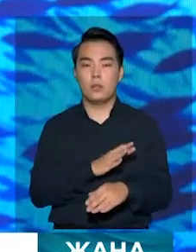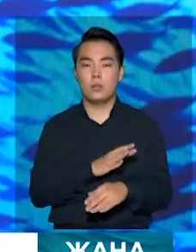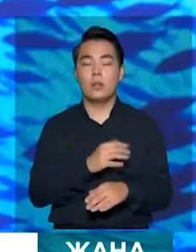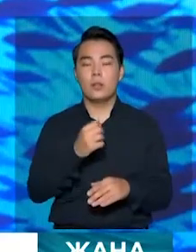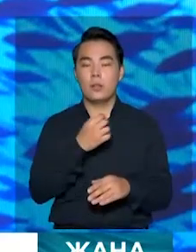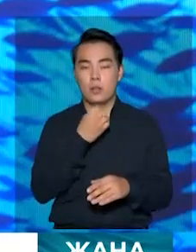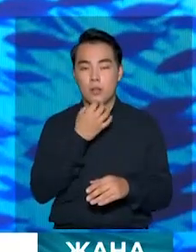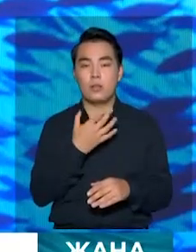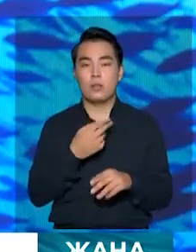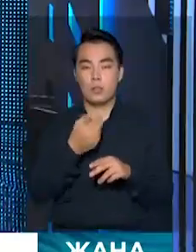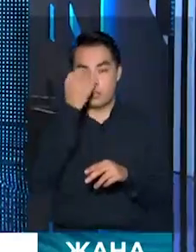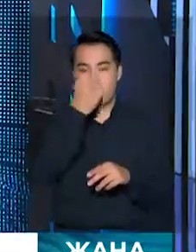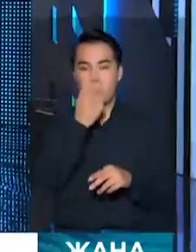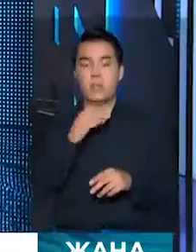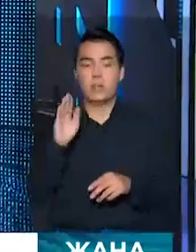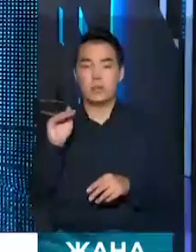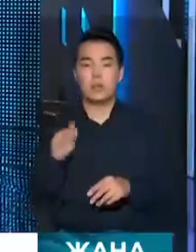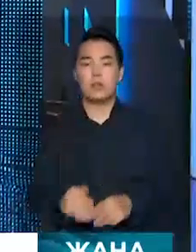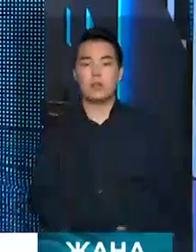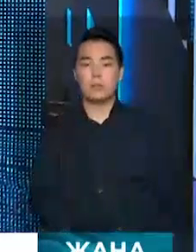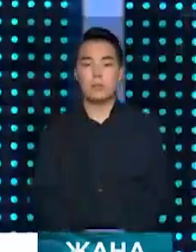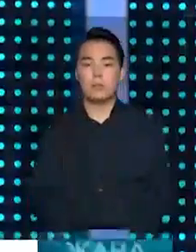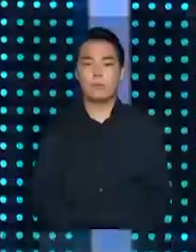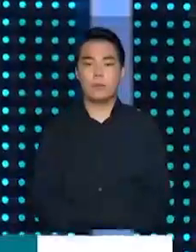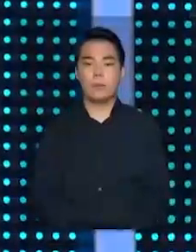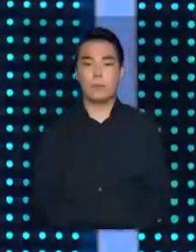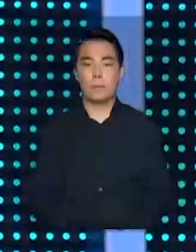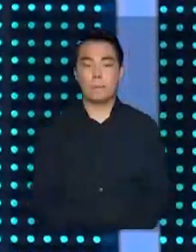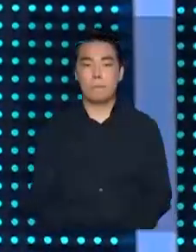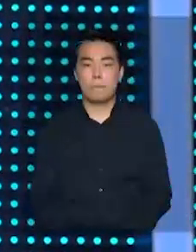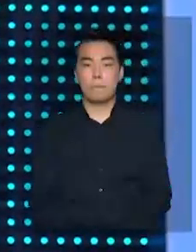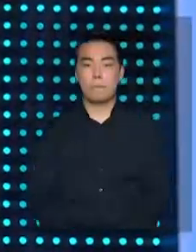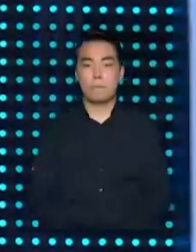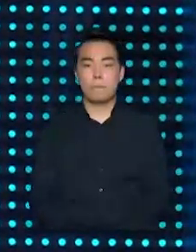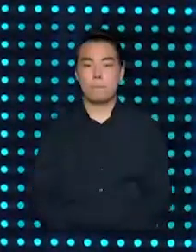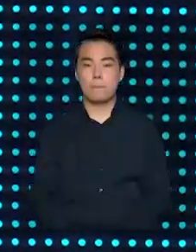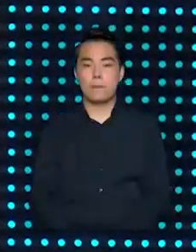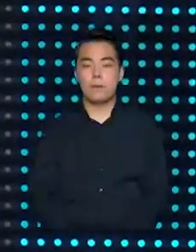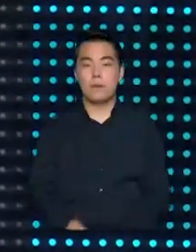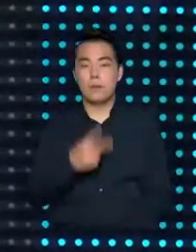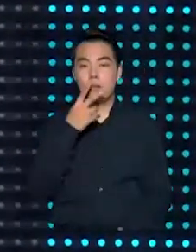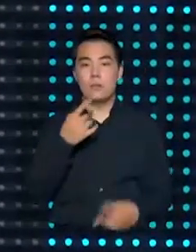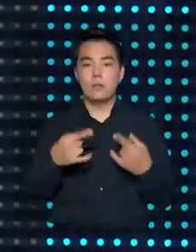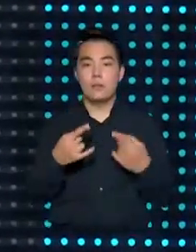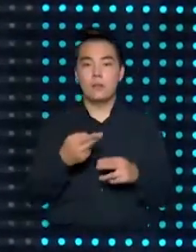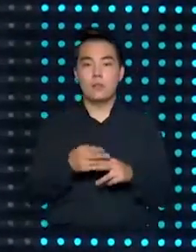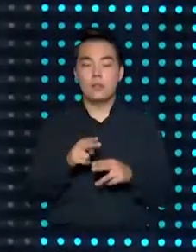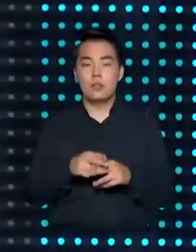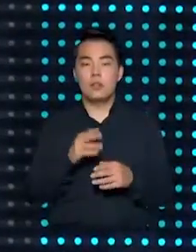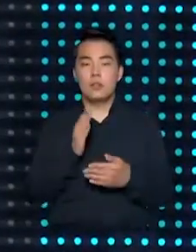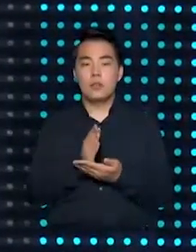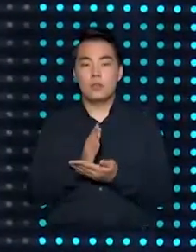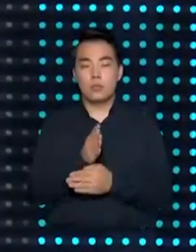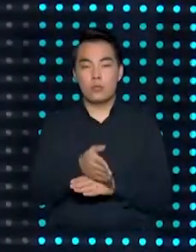Жақсы, рахмет, сау болыңыз. құрметті телекөрермен, біздің студиямыздың